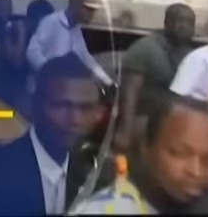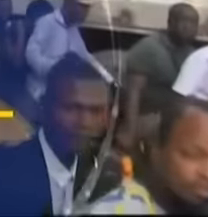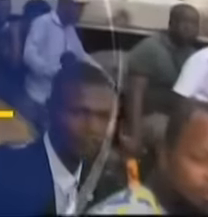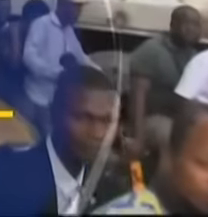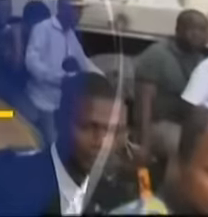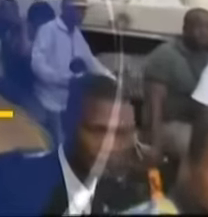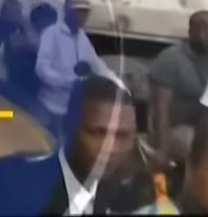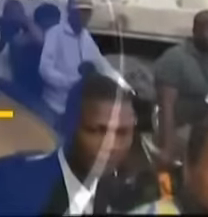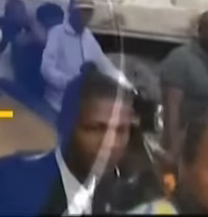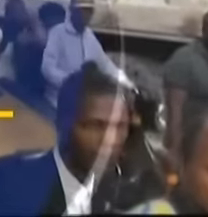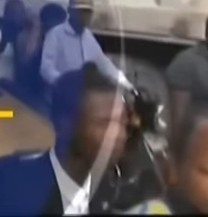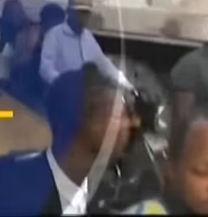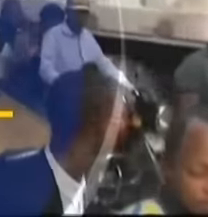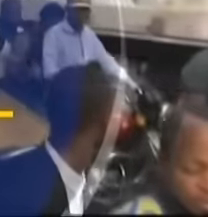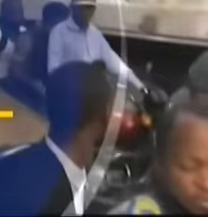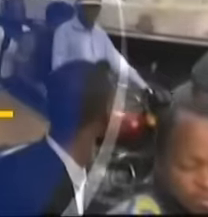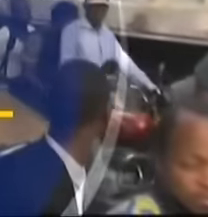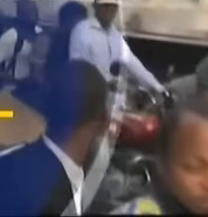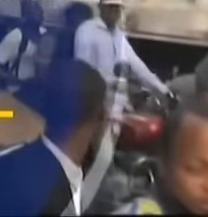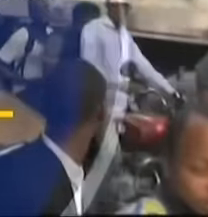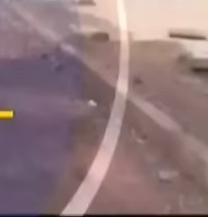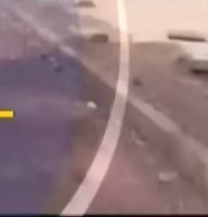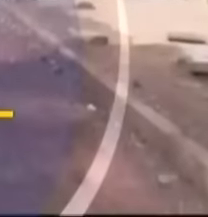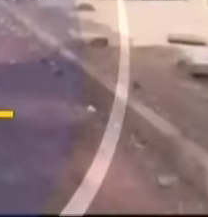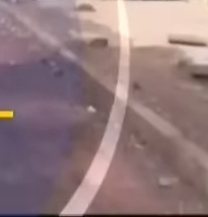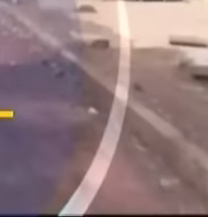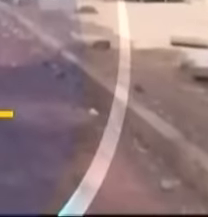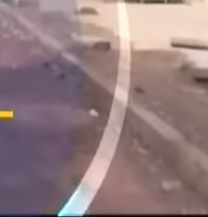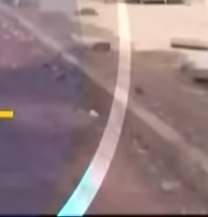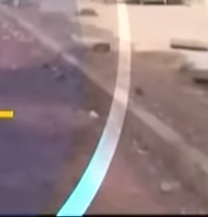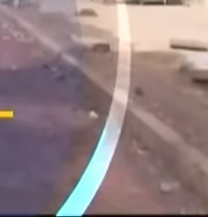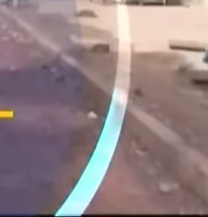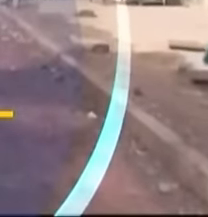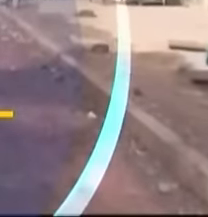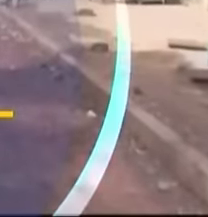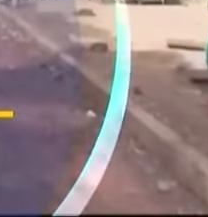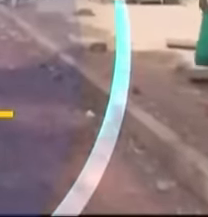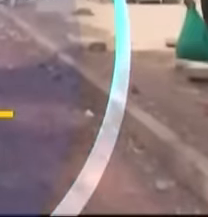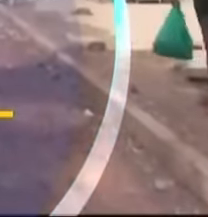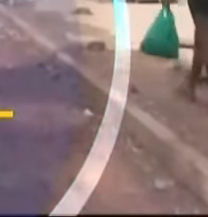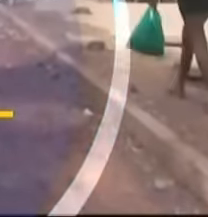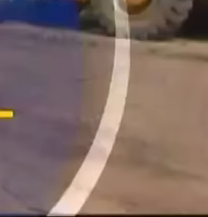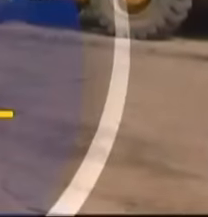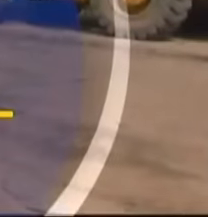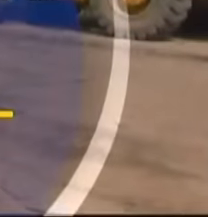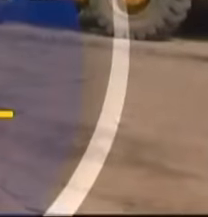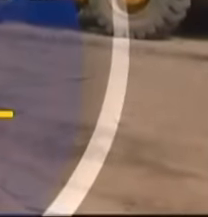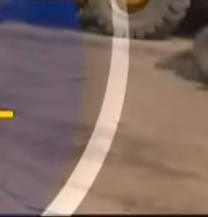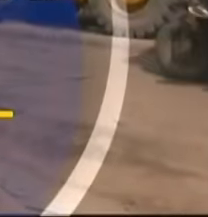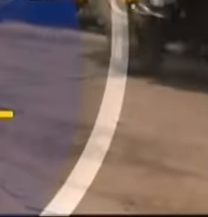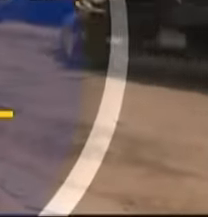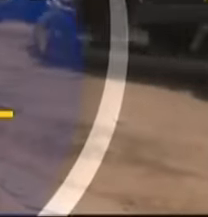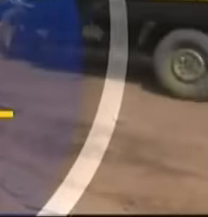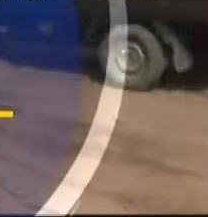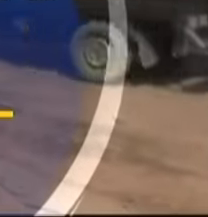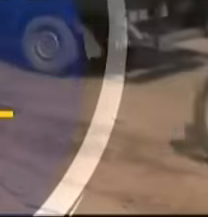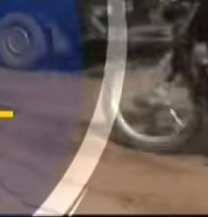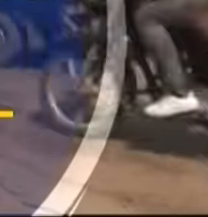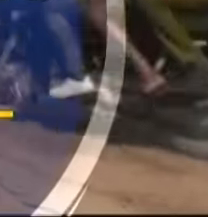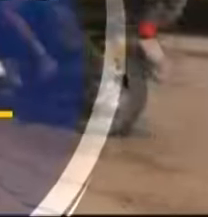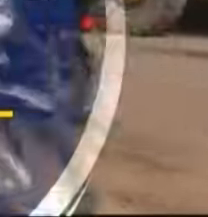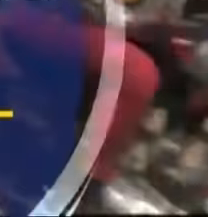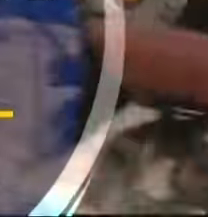routier, cas de l'avenue Ngouma, commune d'Engaliema, qui est en train de faire peau neuve. Mais le revers de la médaille, ce sont